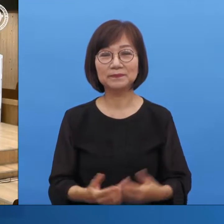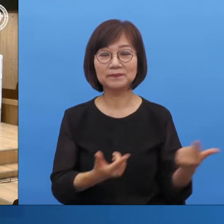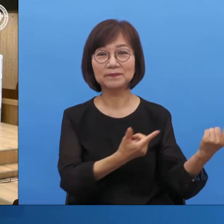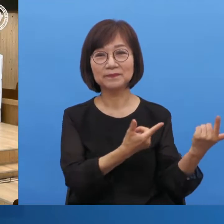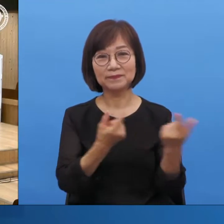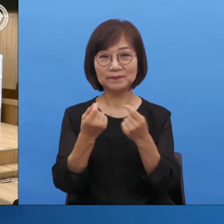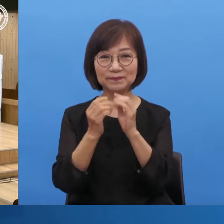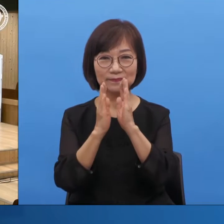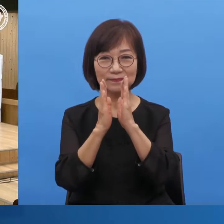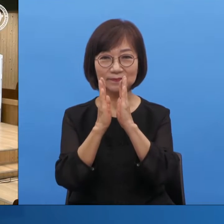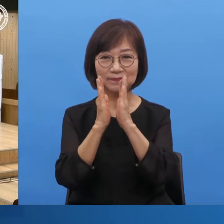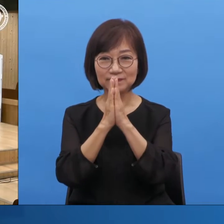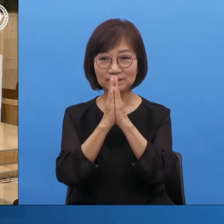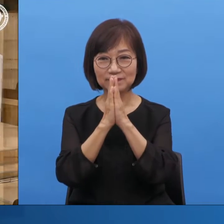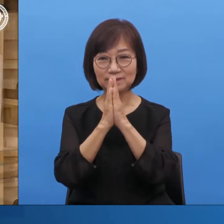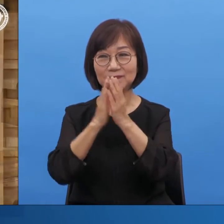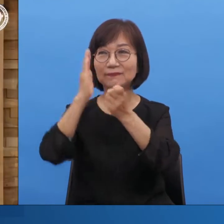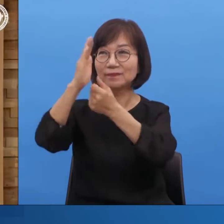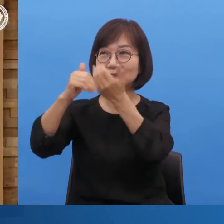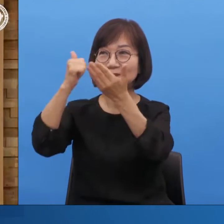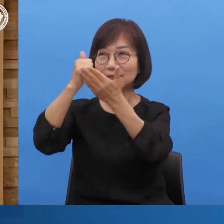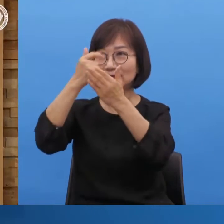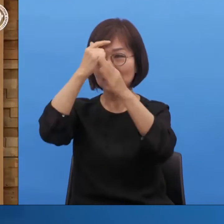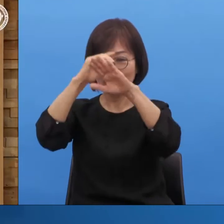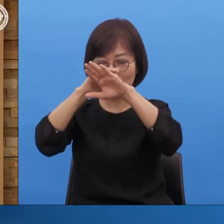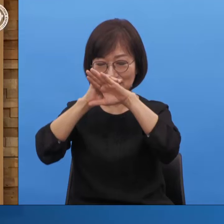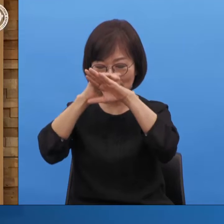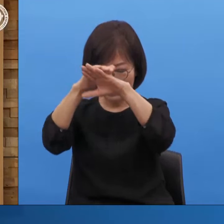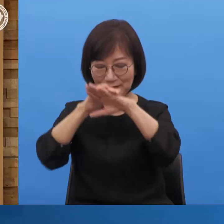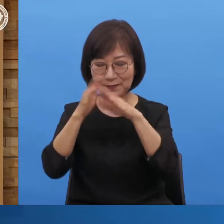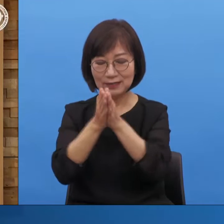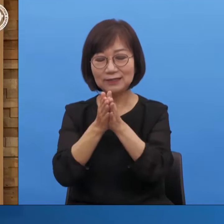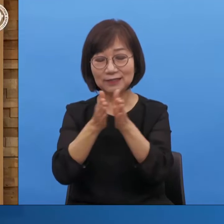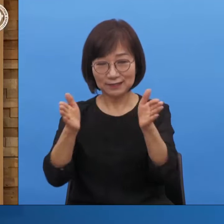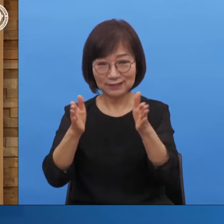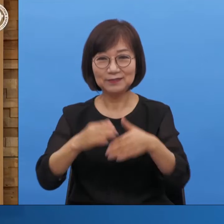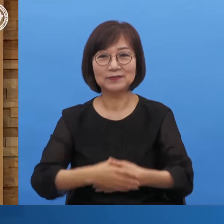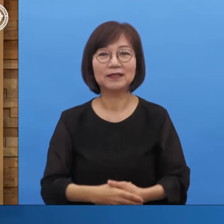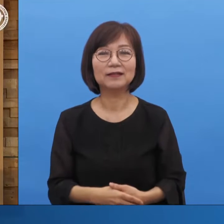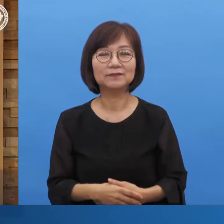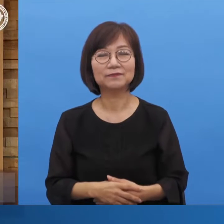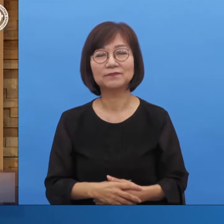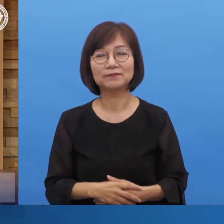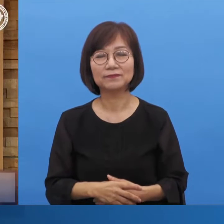묵상하심으로 하나님께 예배를 드리도록 하겠습니다. Let us give worship to God with meditative prayer.